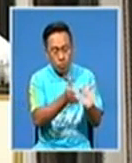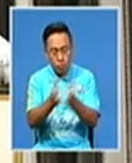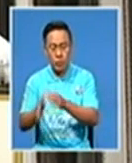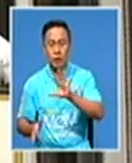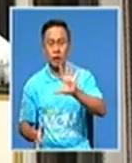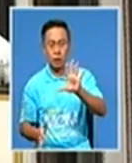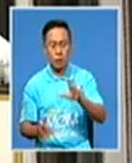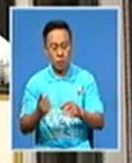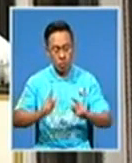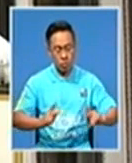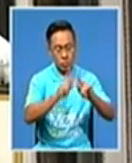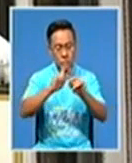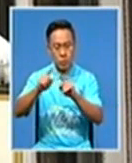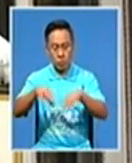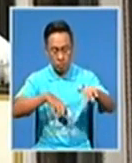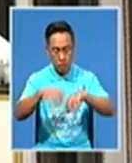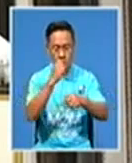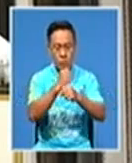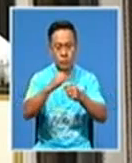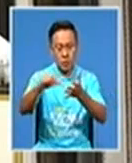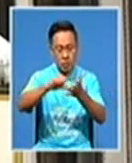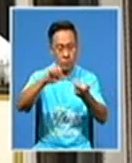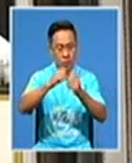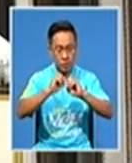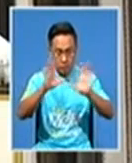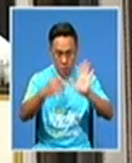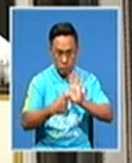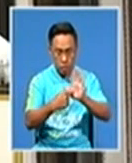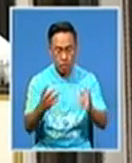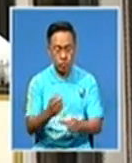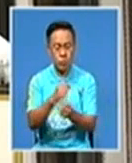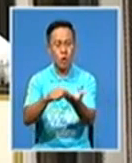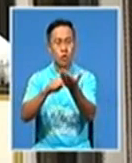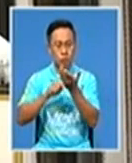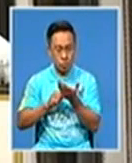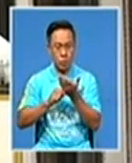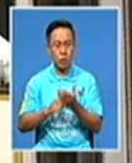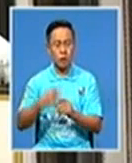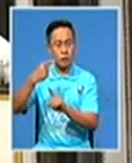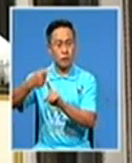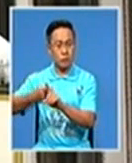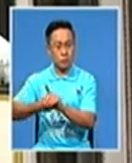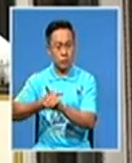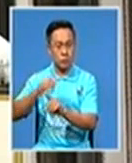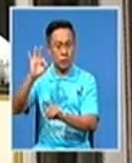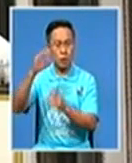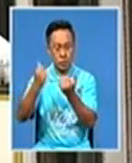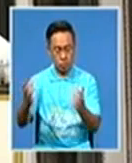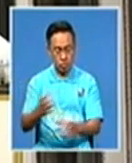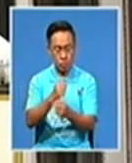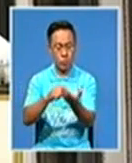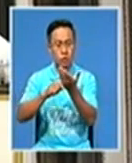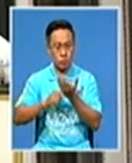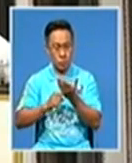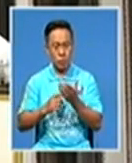านแล้วก็ทุกกระทรวงนะครับจะต้องไปจับต้องกิจกรรมเหล่านี้มาแล้วก็สรุปรายงานผลให้ผมทราบได้ภายในเดือนกันยายนนี้นะครับ